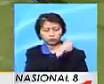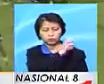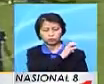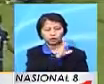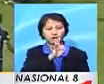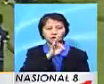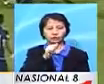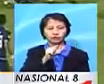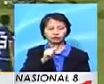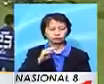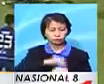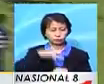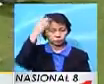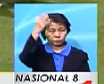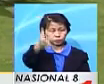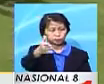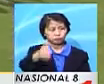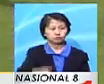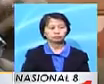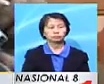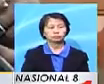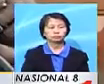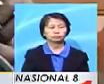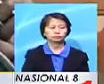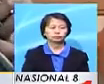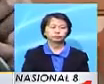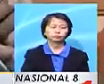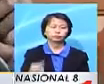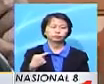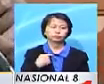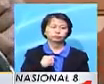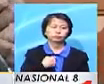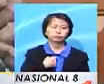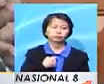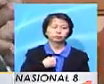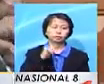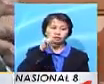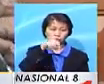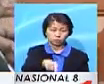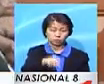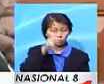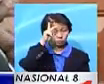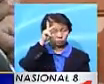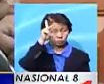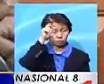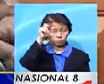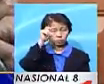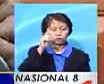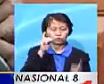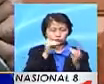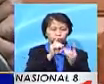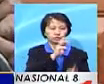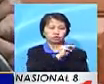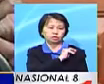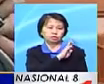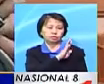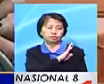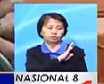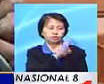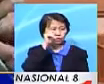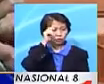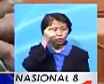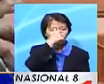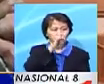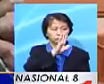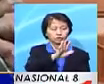FA pada musim hadapan. Saya datang ke Terengganu ini berjumpa dengan Yang Amat Berhormat Kebesar kerana